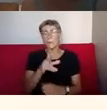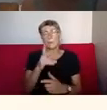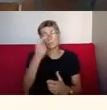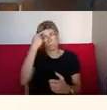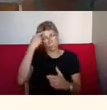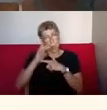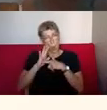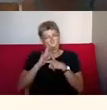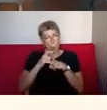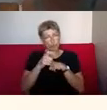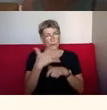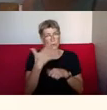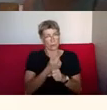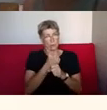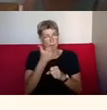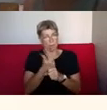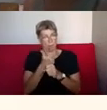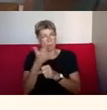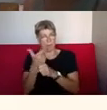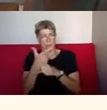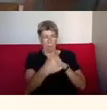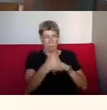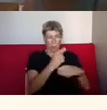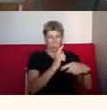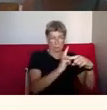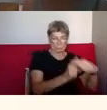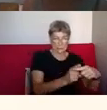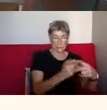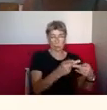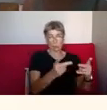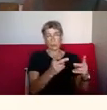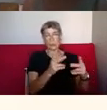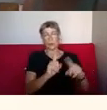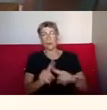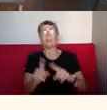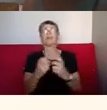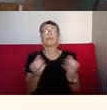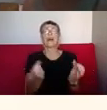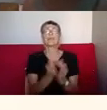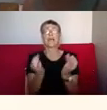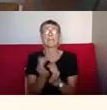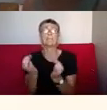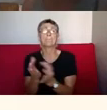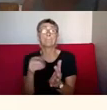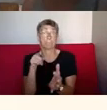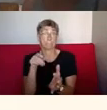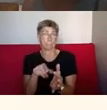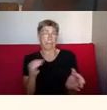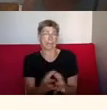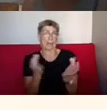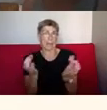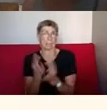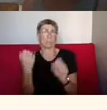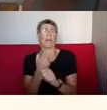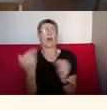logique d'année en année avec des actions qui visent différents publics, comme par exemple l'intérim, qui fait quand même partie des